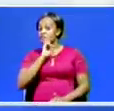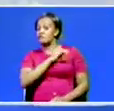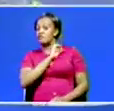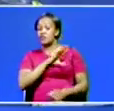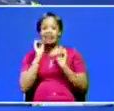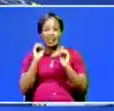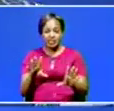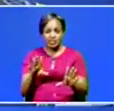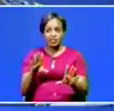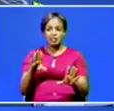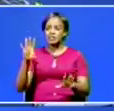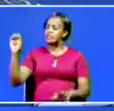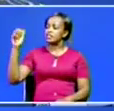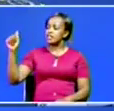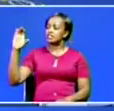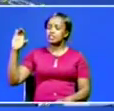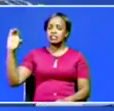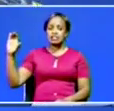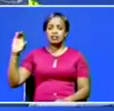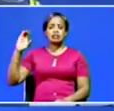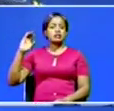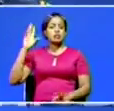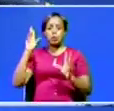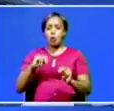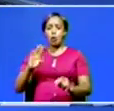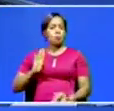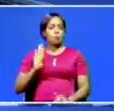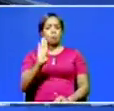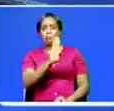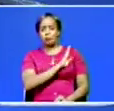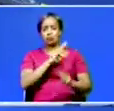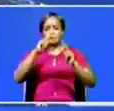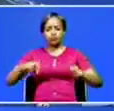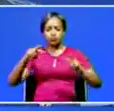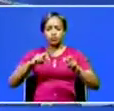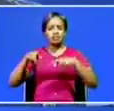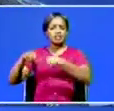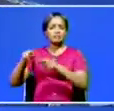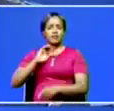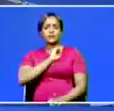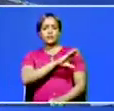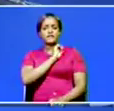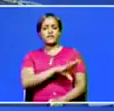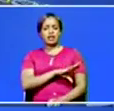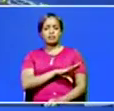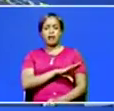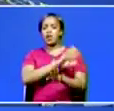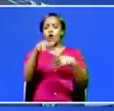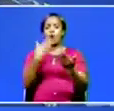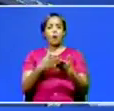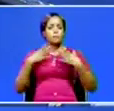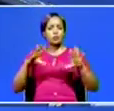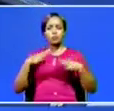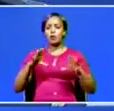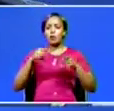jela. EACC are above the law. Hakuna body inawachunguza. Wao ni kila kitu na wanaogopewa na kila mtu mpaka magavana. Mimi siwaogopi.